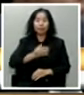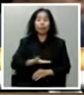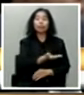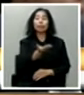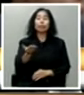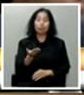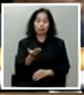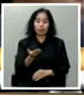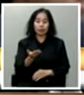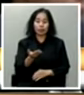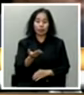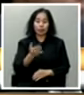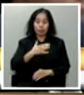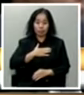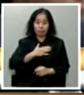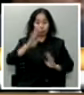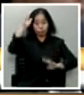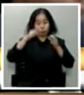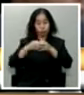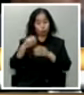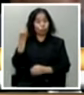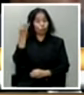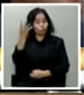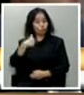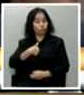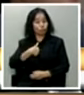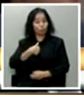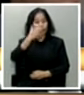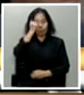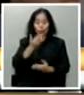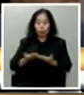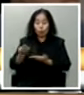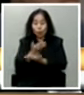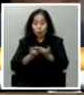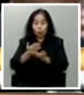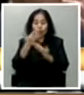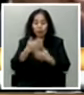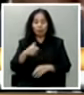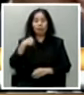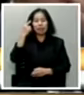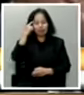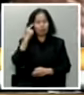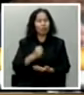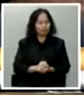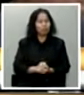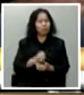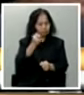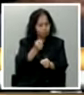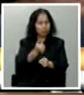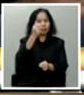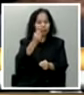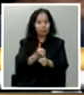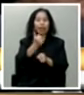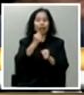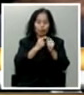ซีกฝ่ายเสียงข้างมากจากการพูดคุยจากการเจรจานี่มีแนวโน้มน่าจะเป็นไปได้นะครับว่าเราน่าจะ